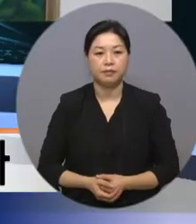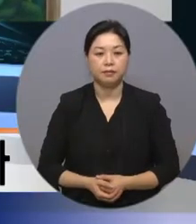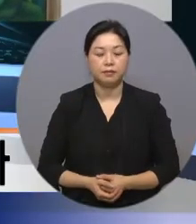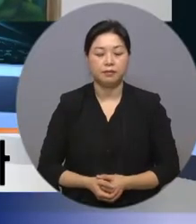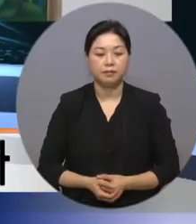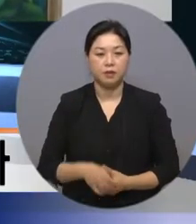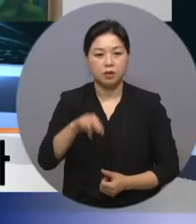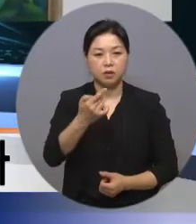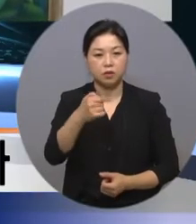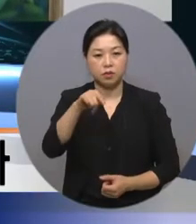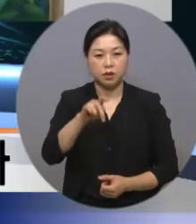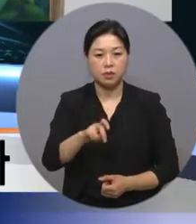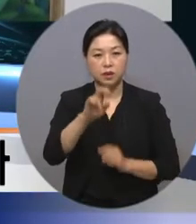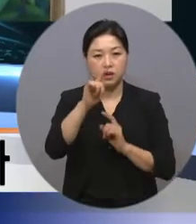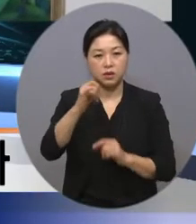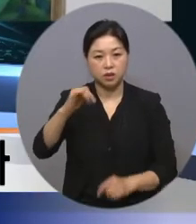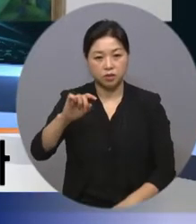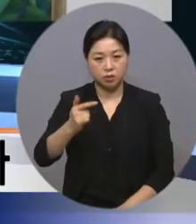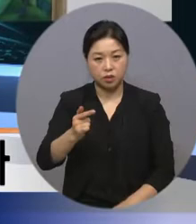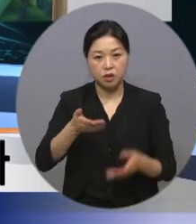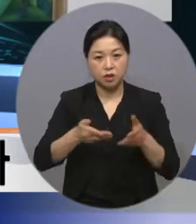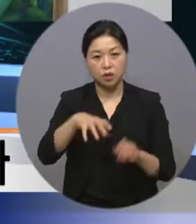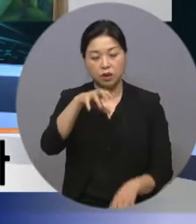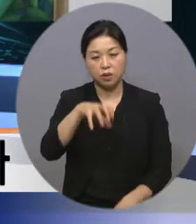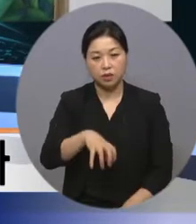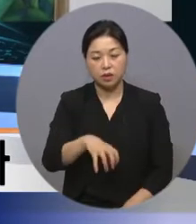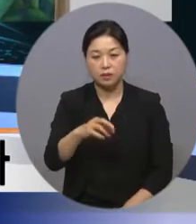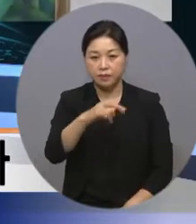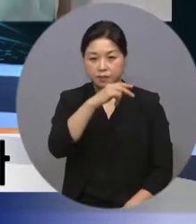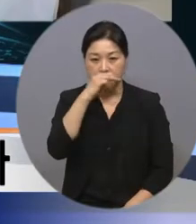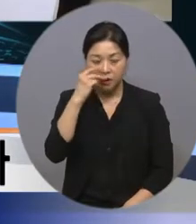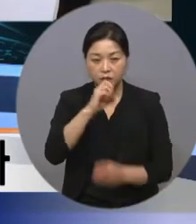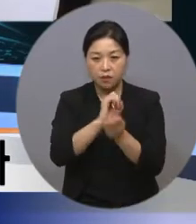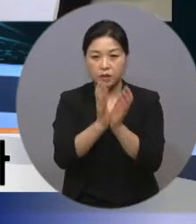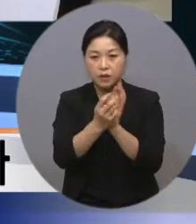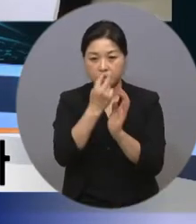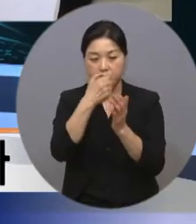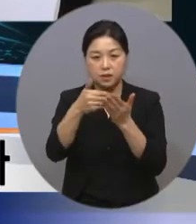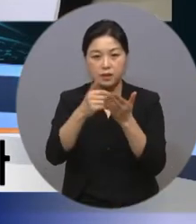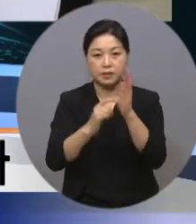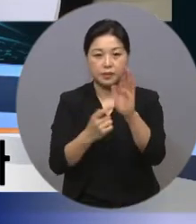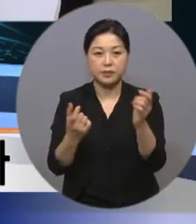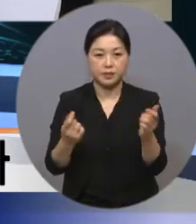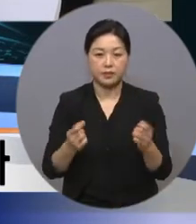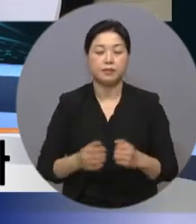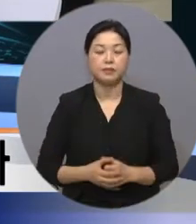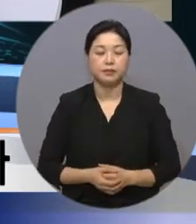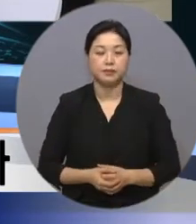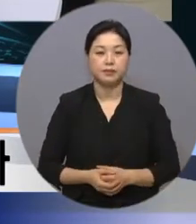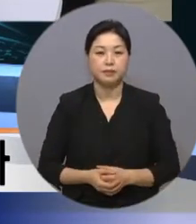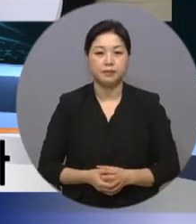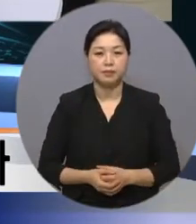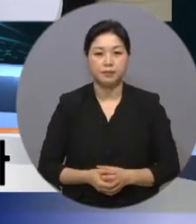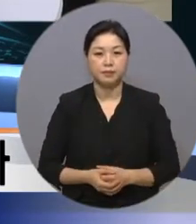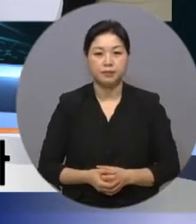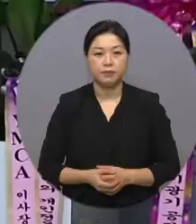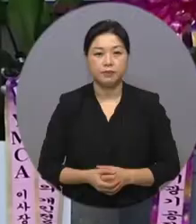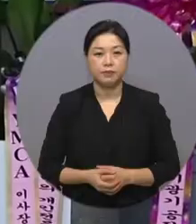소담 이재순 작가가 고향의 향수와 꽃향기를 화폭에 담았습니다. 보도에 이소영 기자입니다.